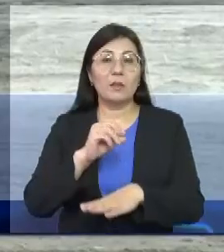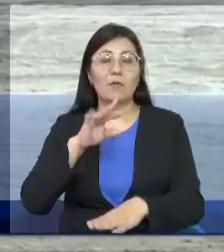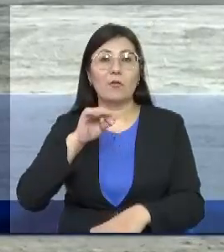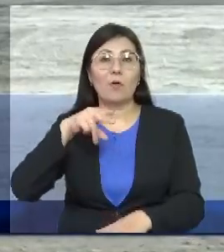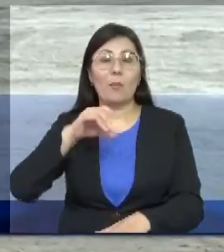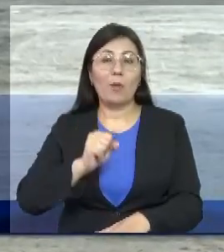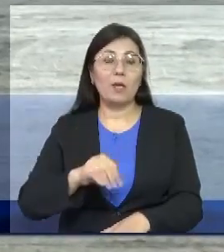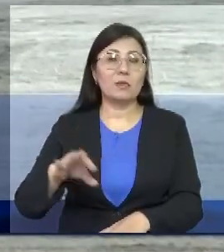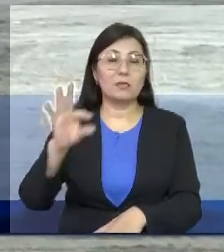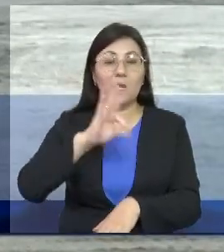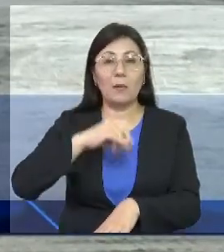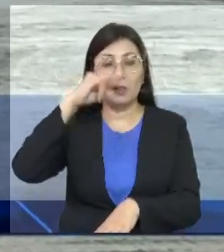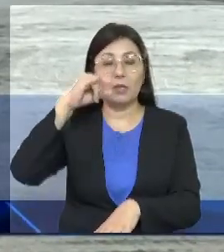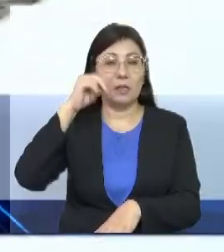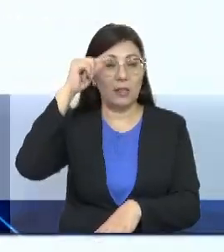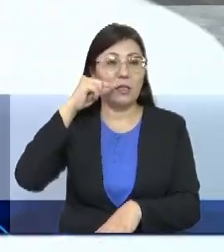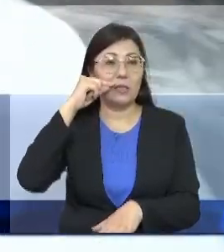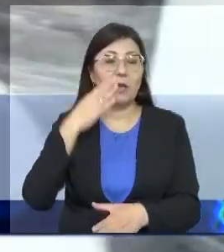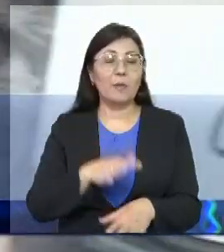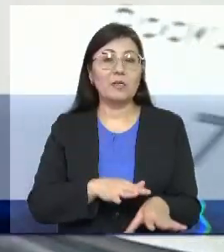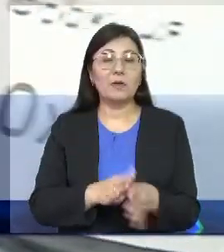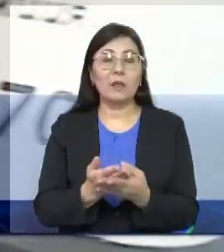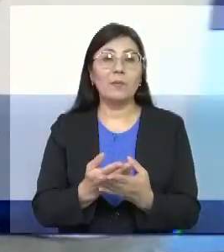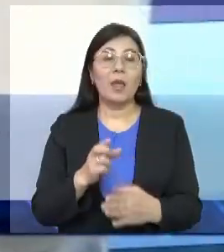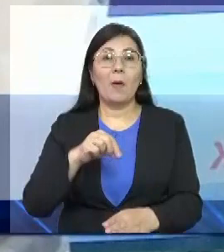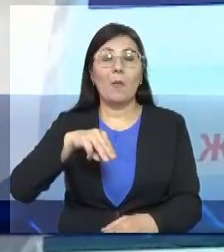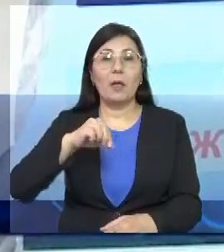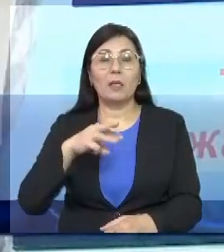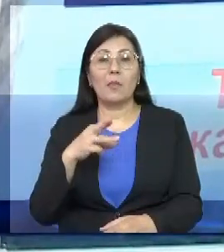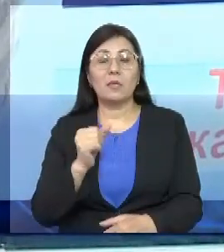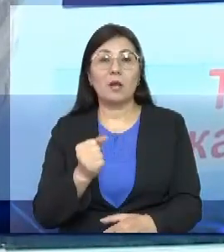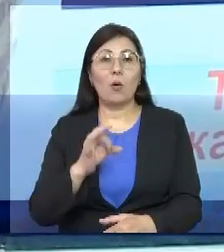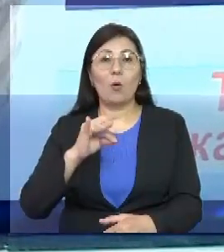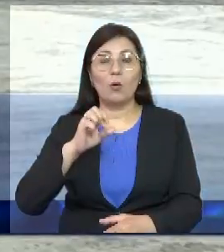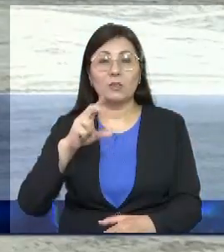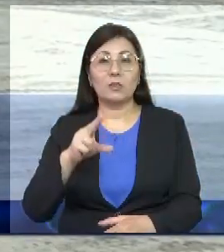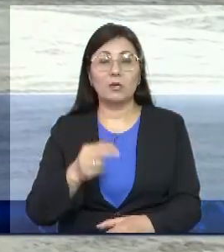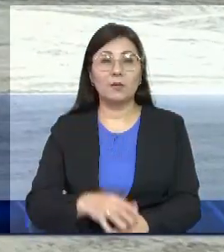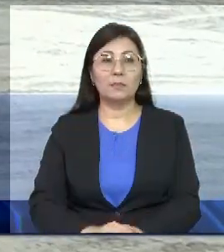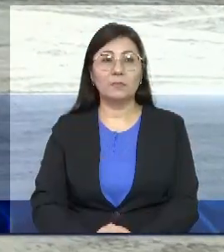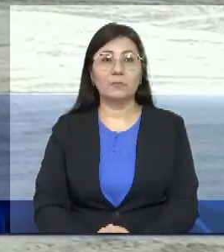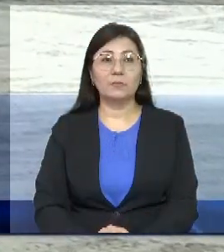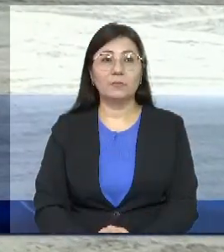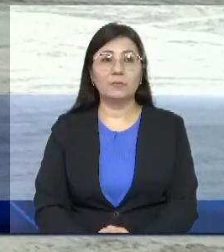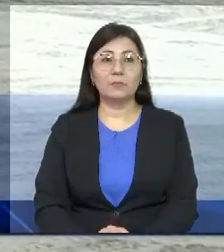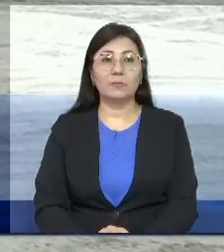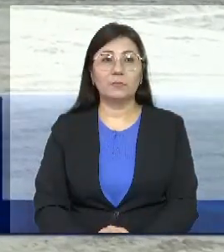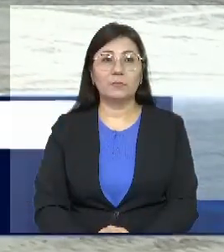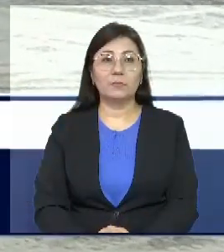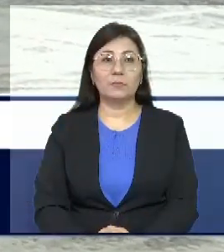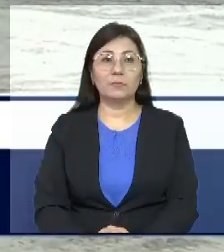Китай. Фуры и легковые авто будут двигаться по трассе Донское-Батамша с выходом на Орск через Каргалинский район. В данный момент